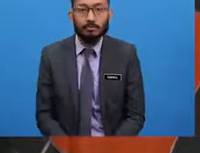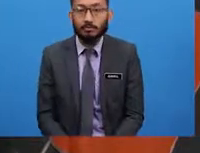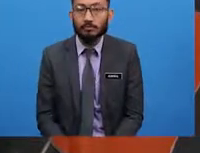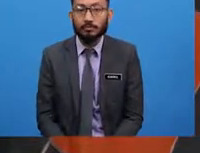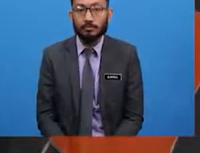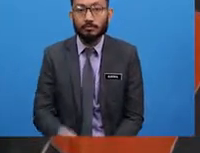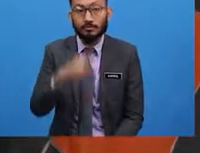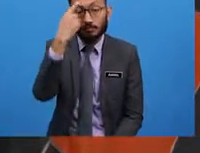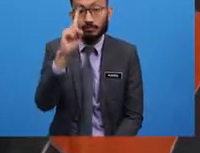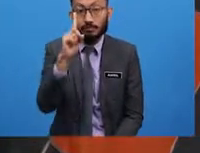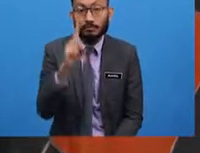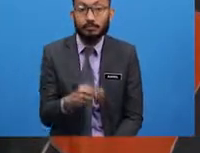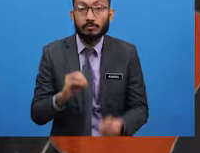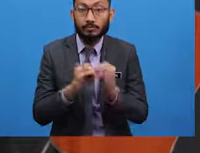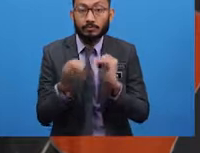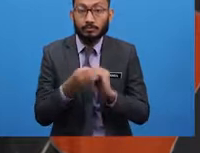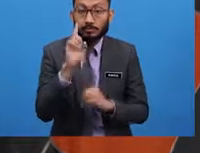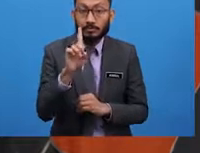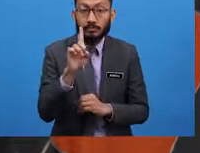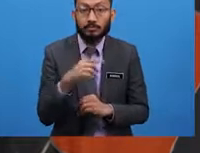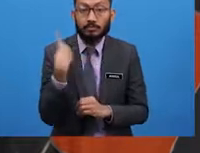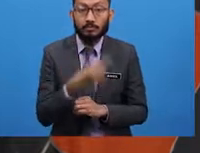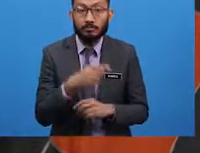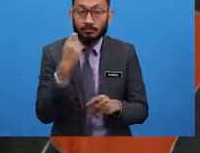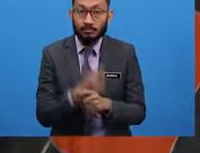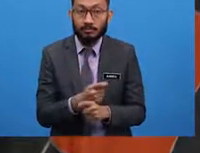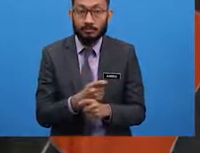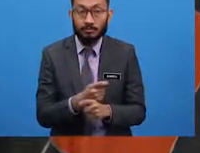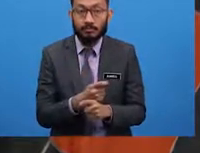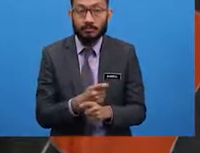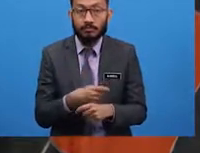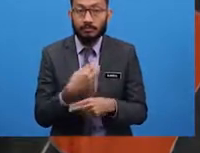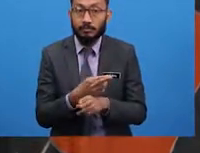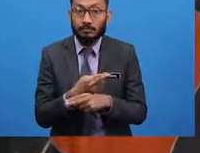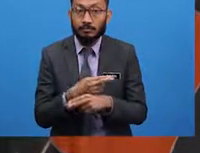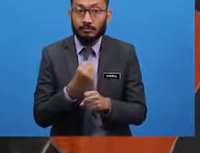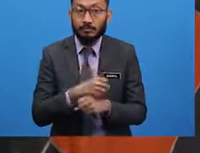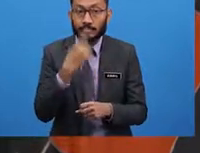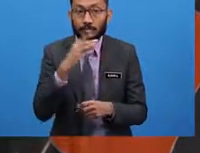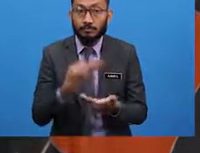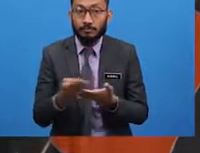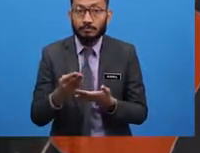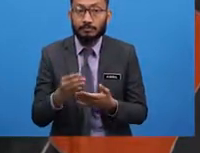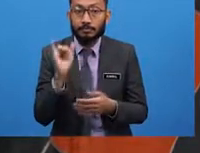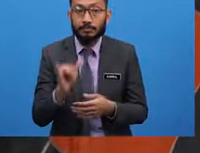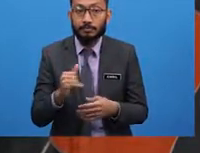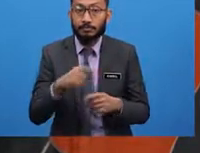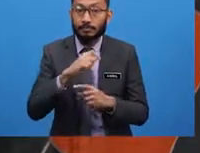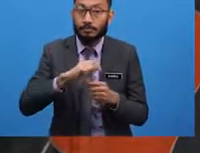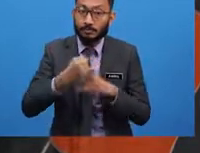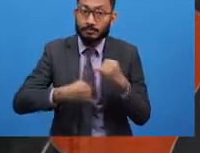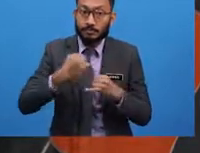Untuk langkah yang pertama, kita tentukan peletakan reka corak untuk bahagian yang diikat celup dan